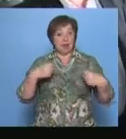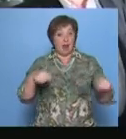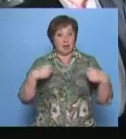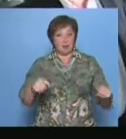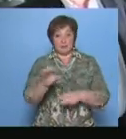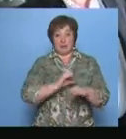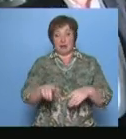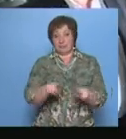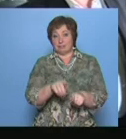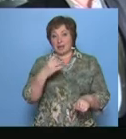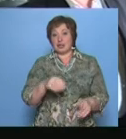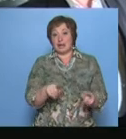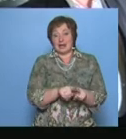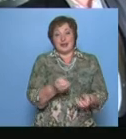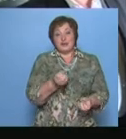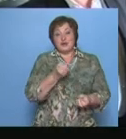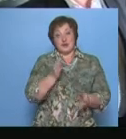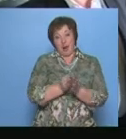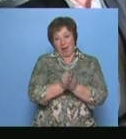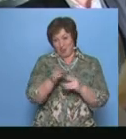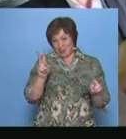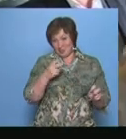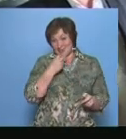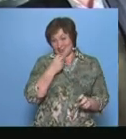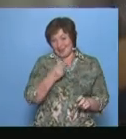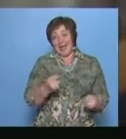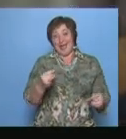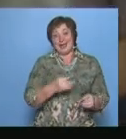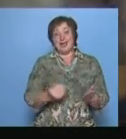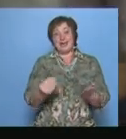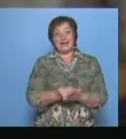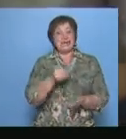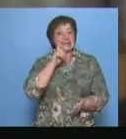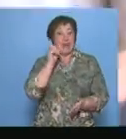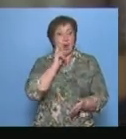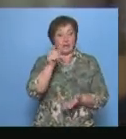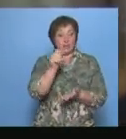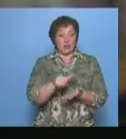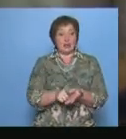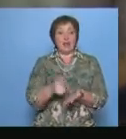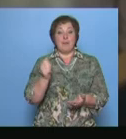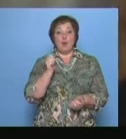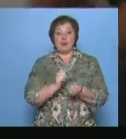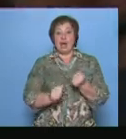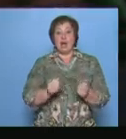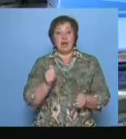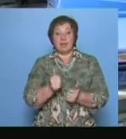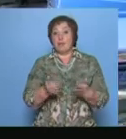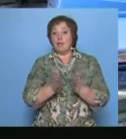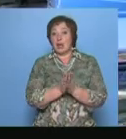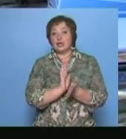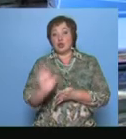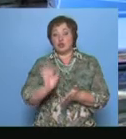эти, как свежие огурцы. Такие огуречные бутылки под одноименный крепкий напиток ежедневно отгружаются в Татарстан